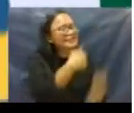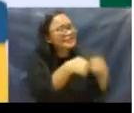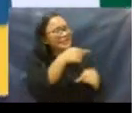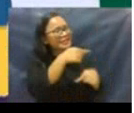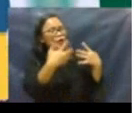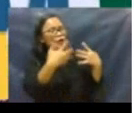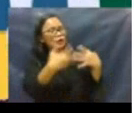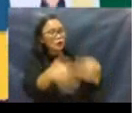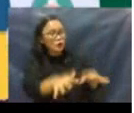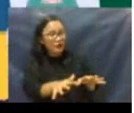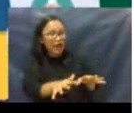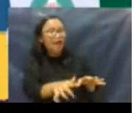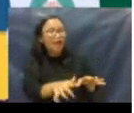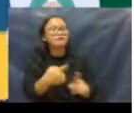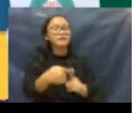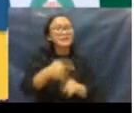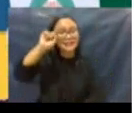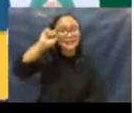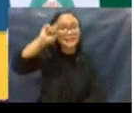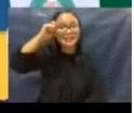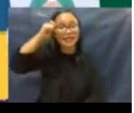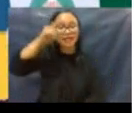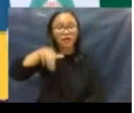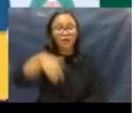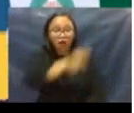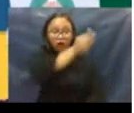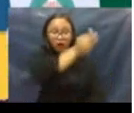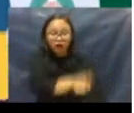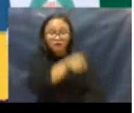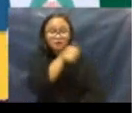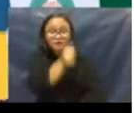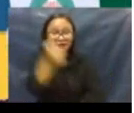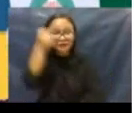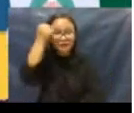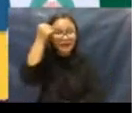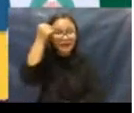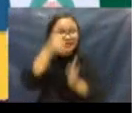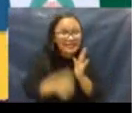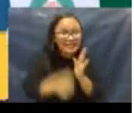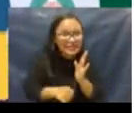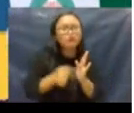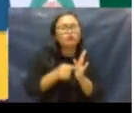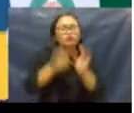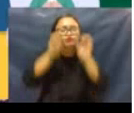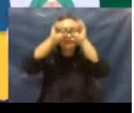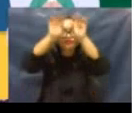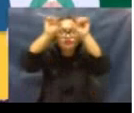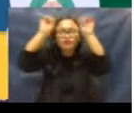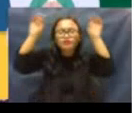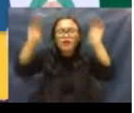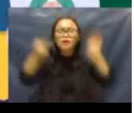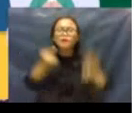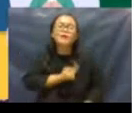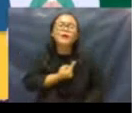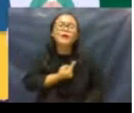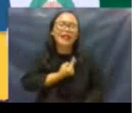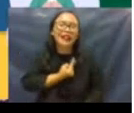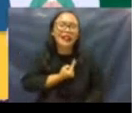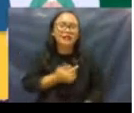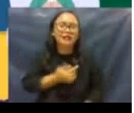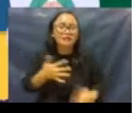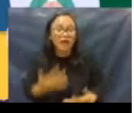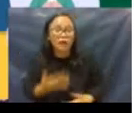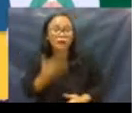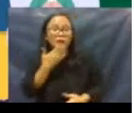juga, semakin seseorang berpikir kritis, semakin personal gagasannya. Sehingga yang nanti Bapak Ibu akan dapatkan